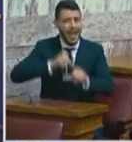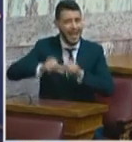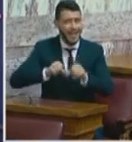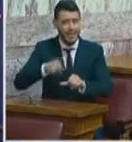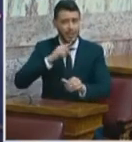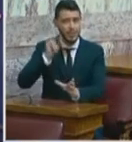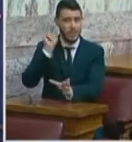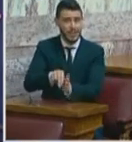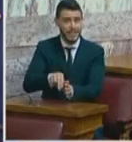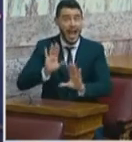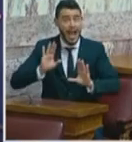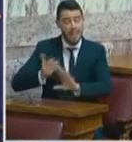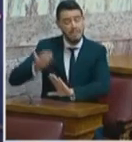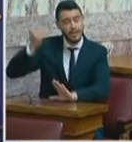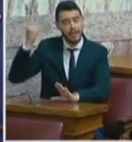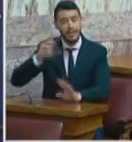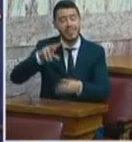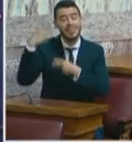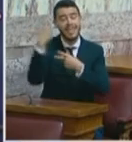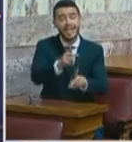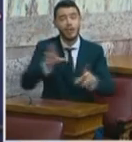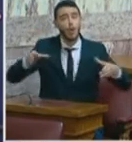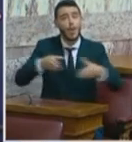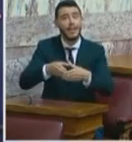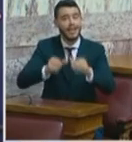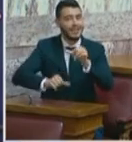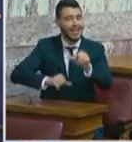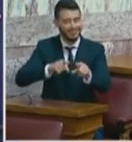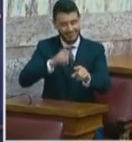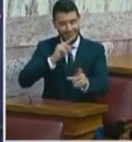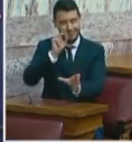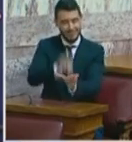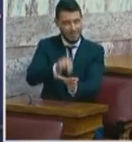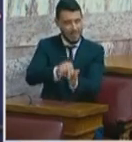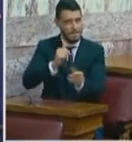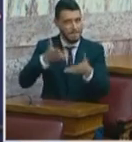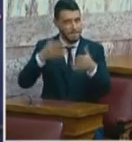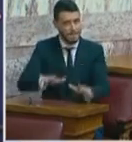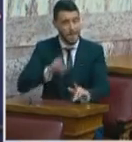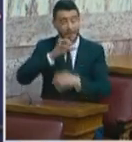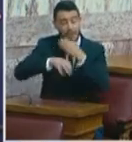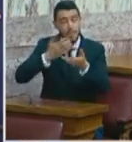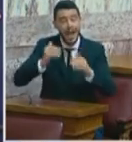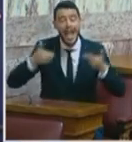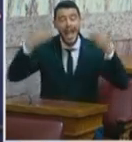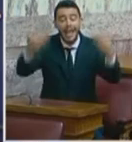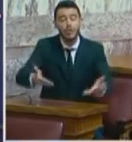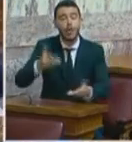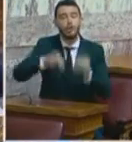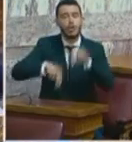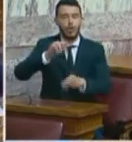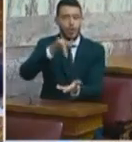ψήφισε και στις δικές σας σοκομματικές εκλογές στη Θεσσαλονίκη και έκανε και δηλώσεις, μάλιστα, έξω από το εκλογικό κέντρο. Να είστε καλά.